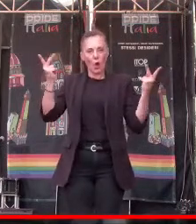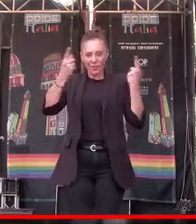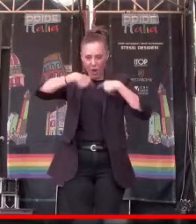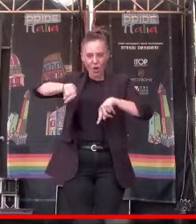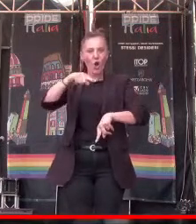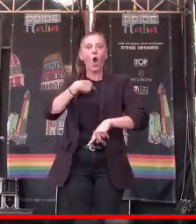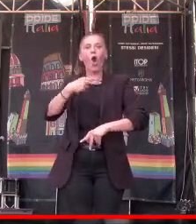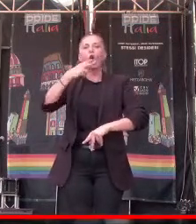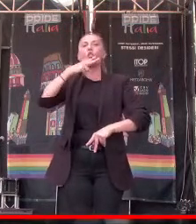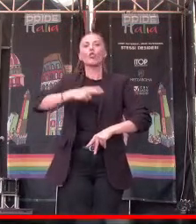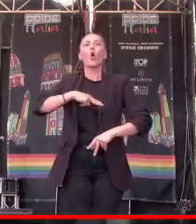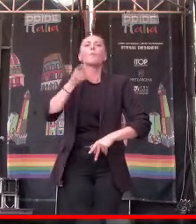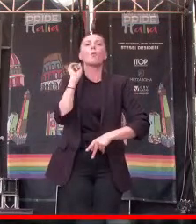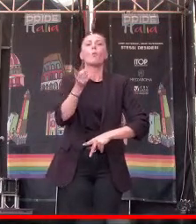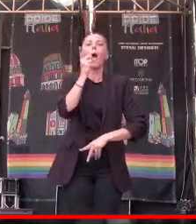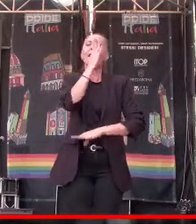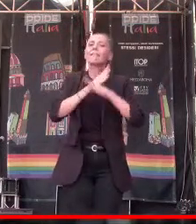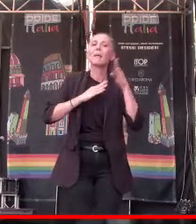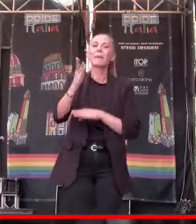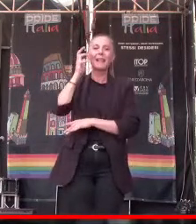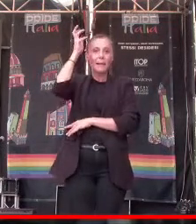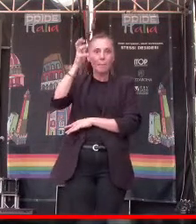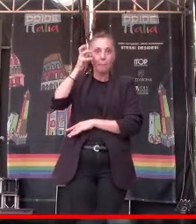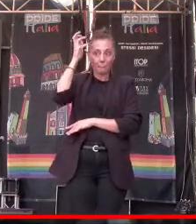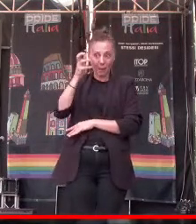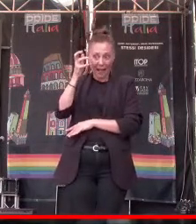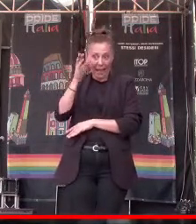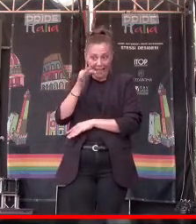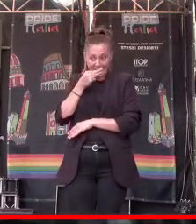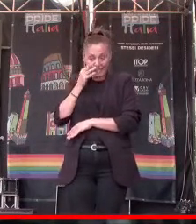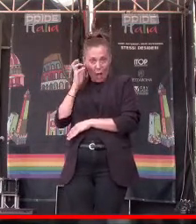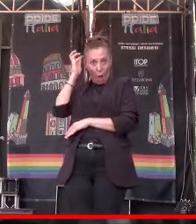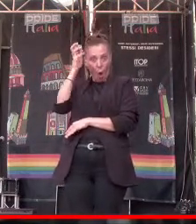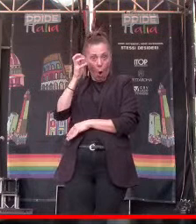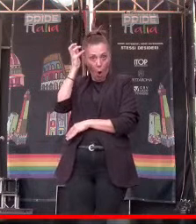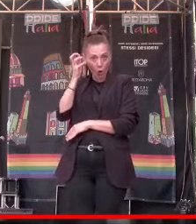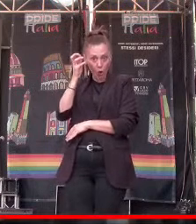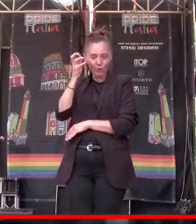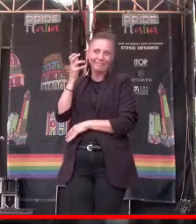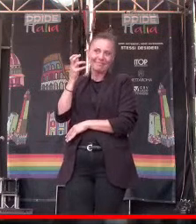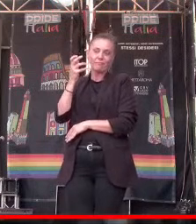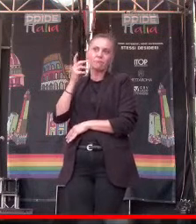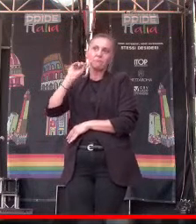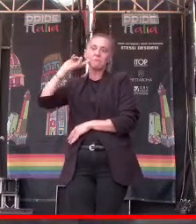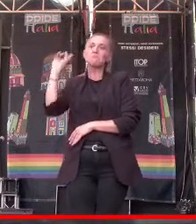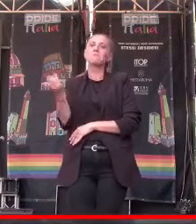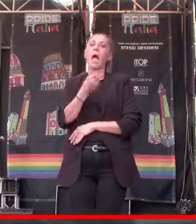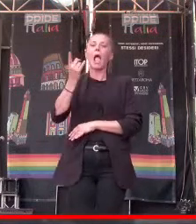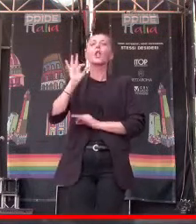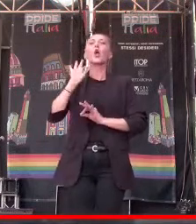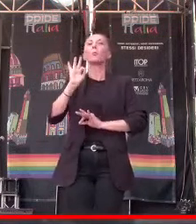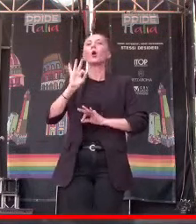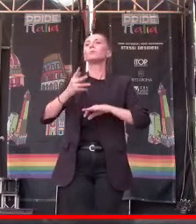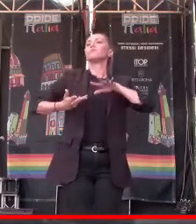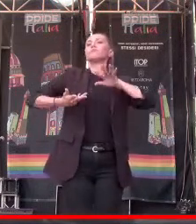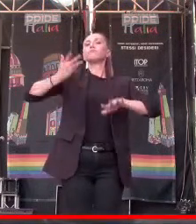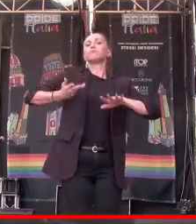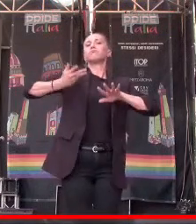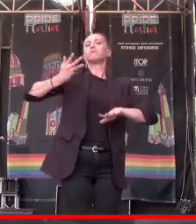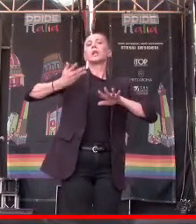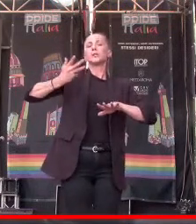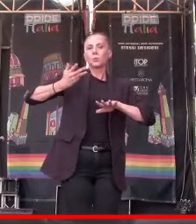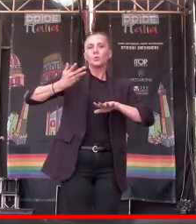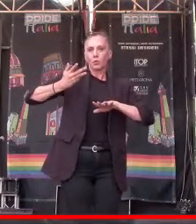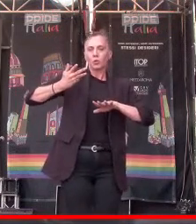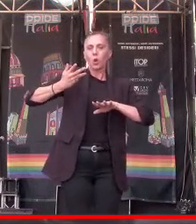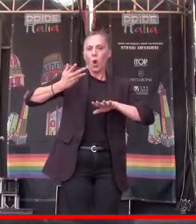Disability Pride, ma guarda, io più che Pride, orgoglio, addirittura direi la presunzione delle persone con disabilità,